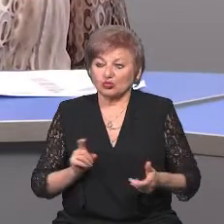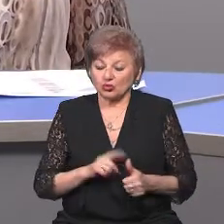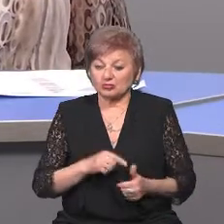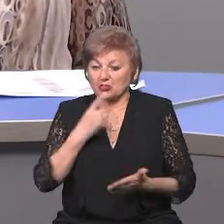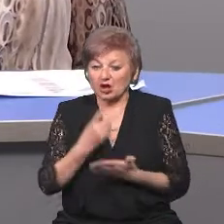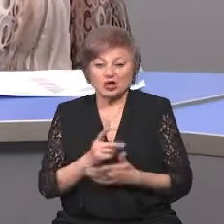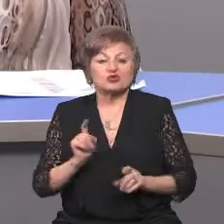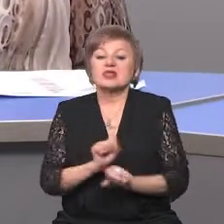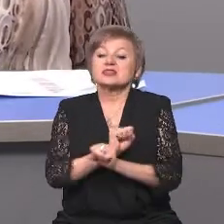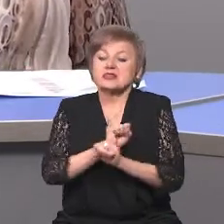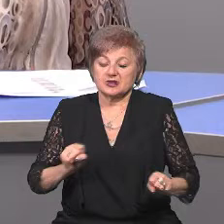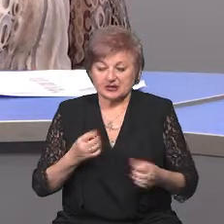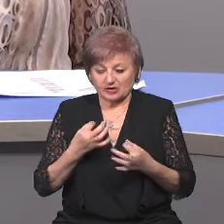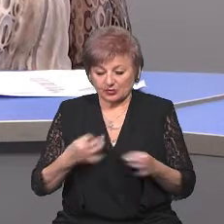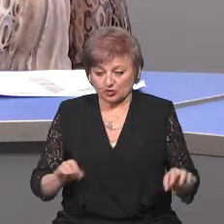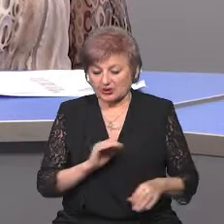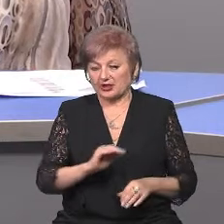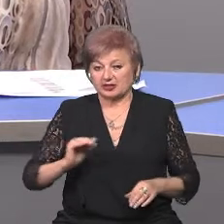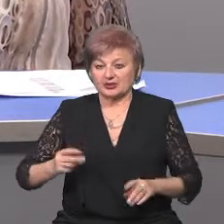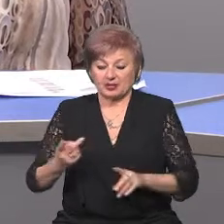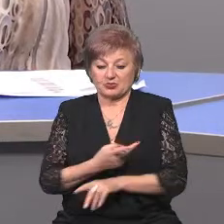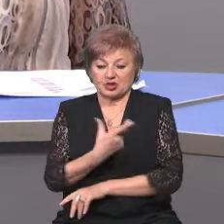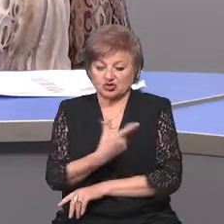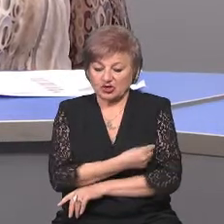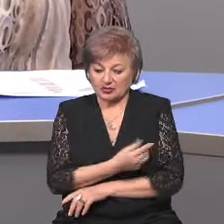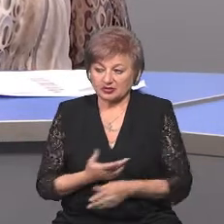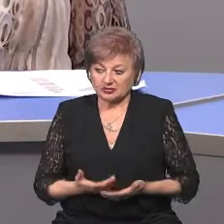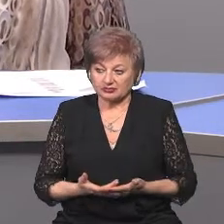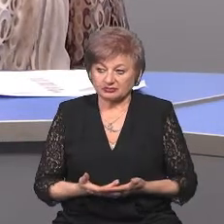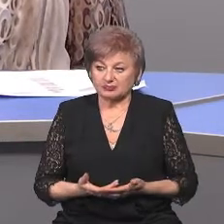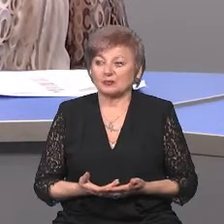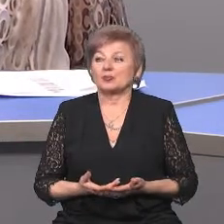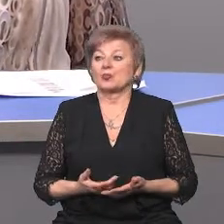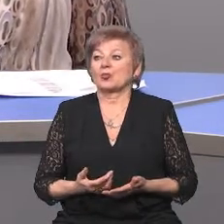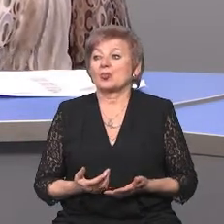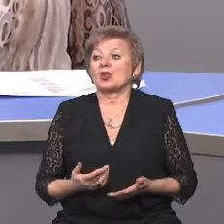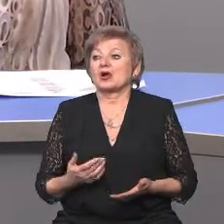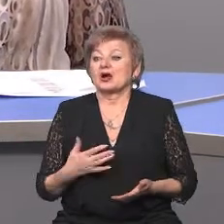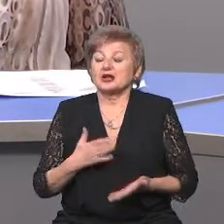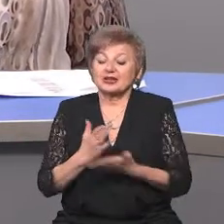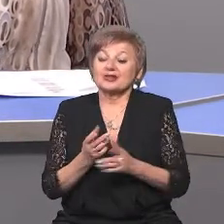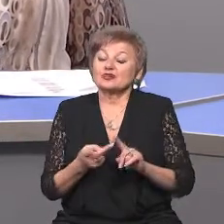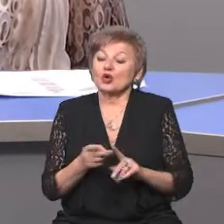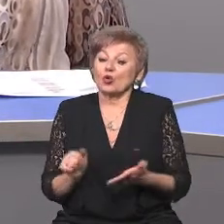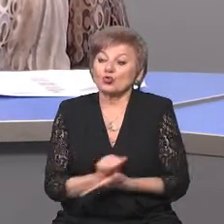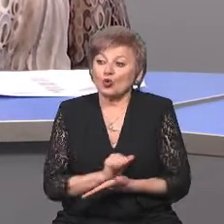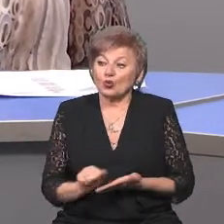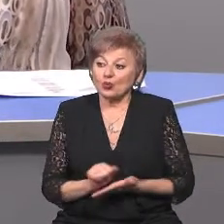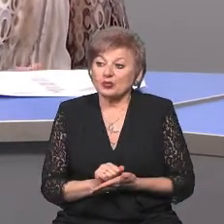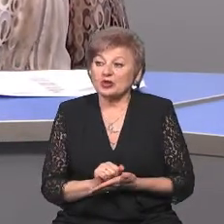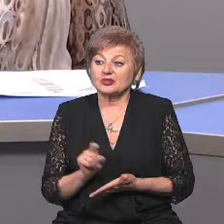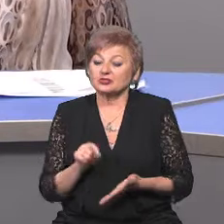свідчить про те, що не можна допускати дітей нещеплених до організованих колективів. І маємо інші документи, на